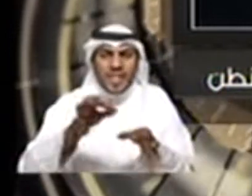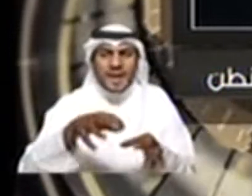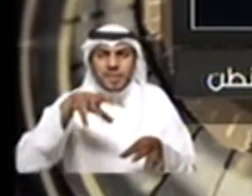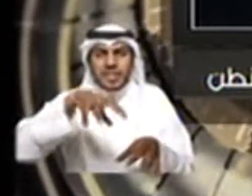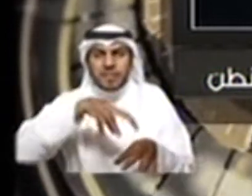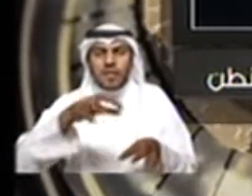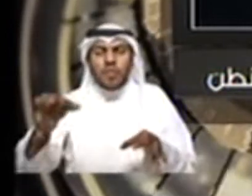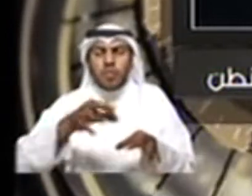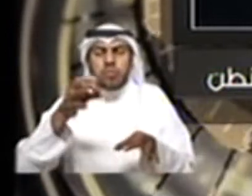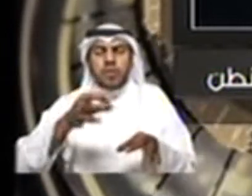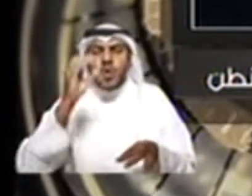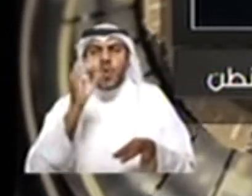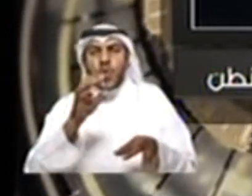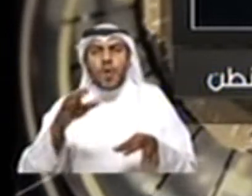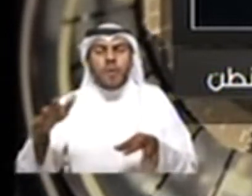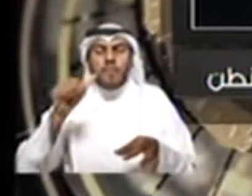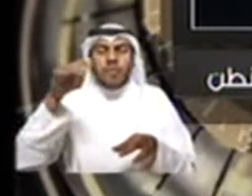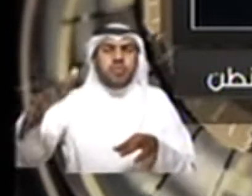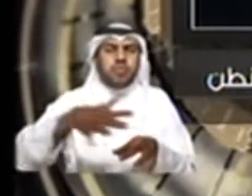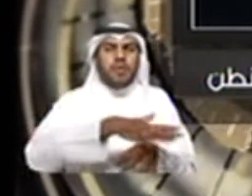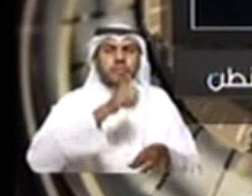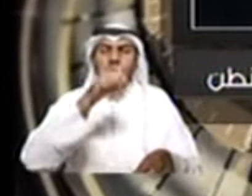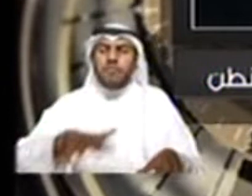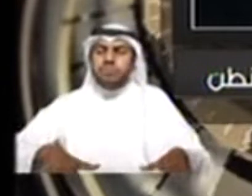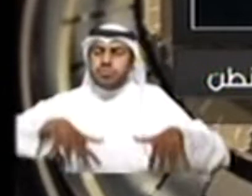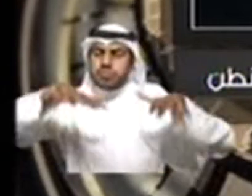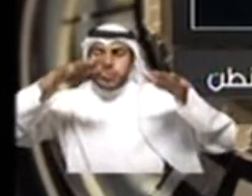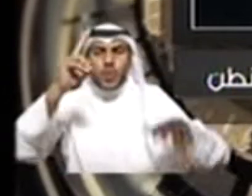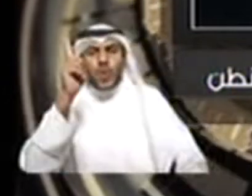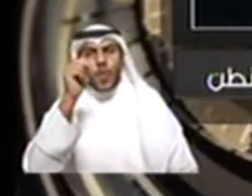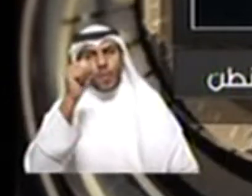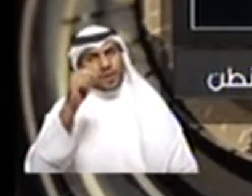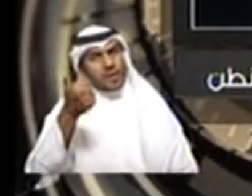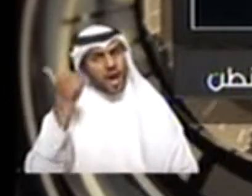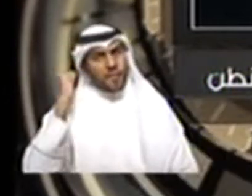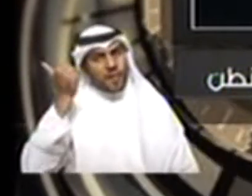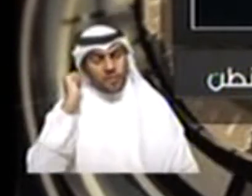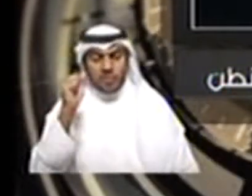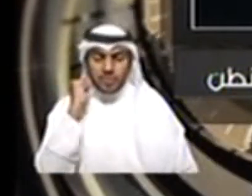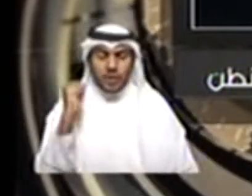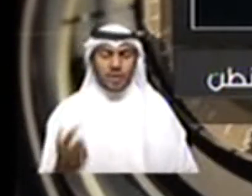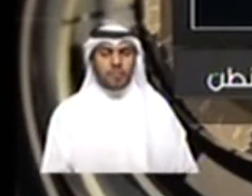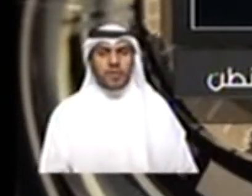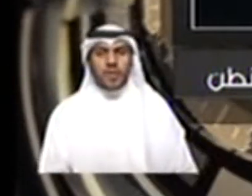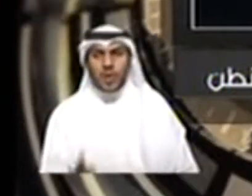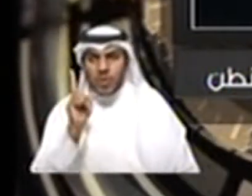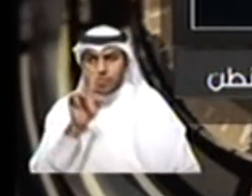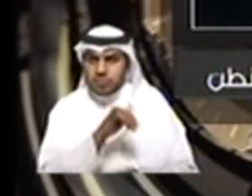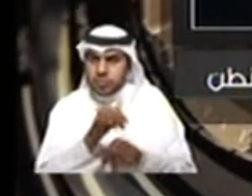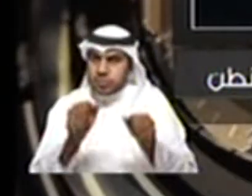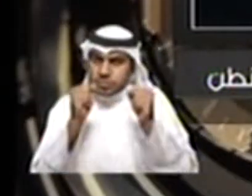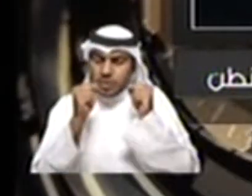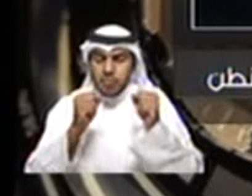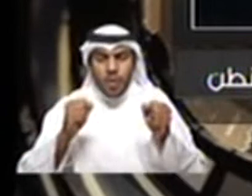كارولينا الجنوبية حيث ضرب سواحل الولايتين على مدى 2 يومين الماضيين. الأنباء أكدت كلها أن فلورنس خلف دمارا